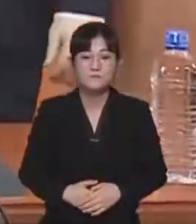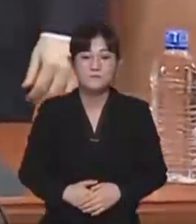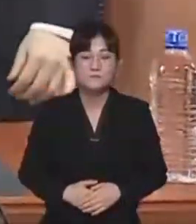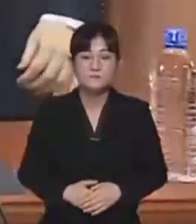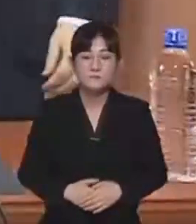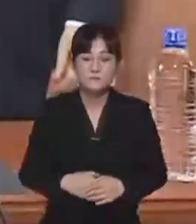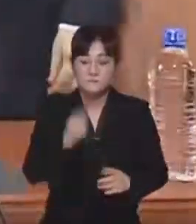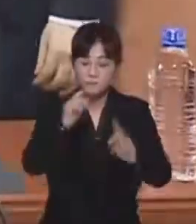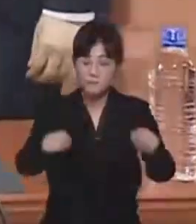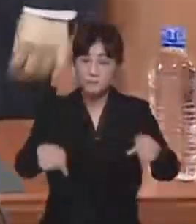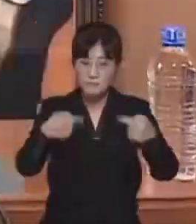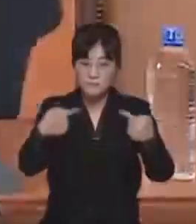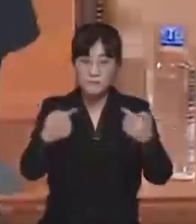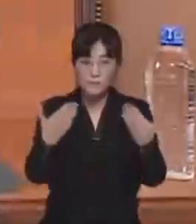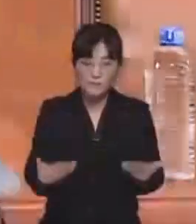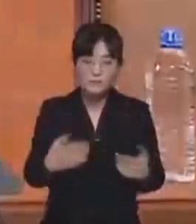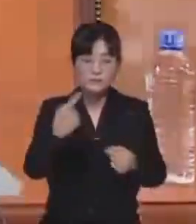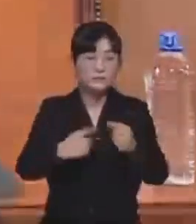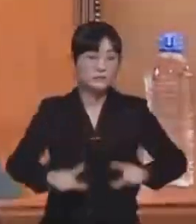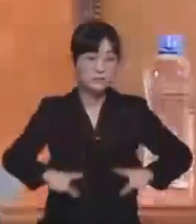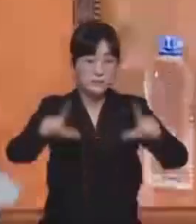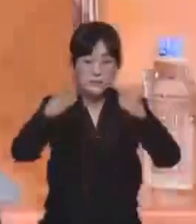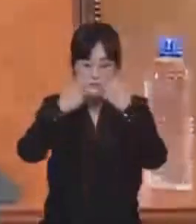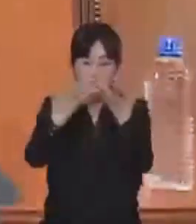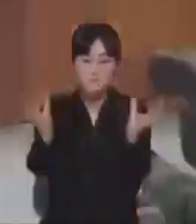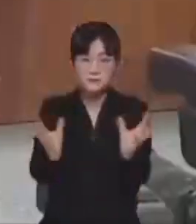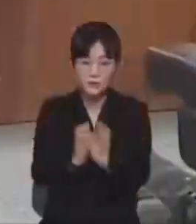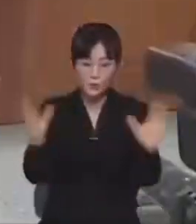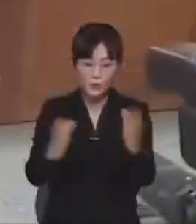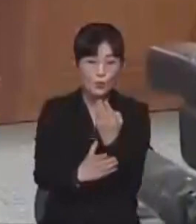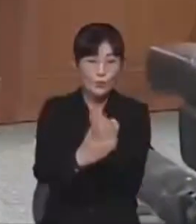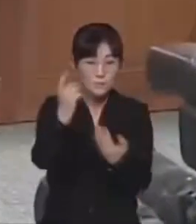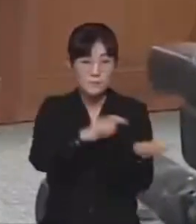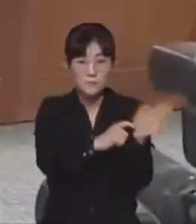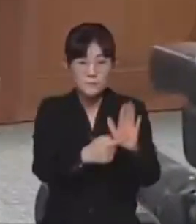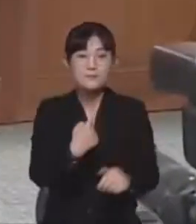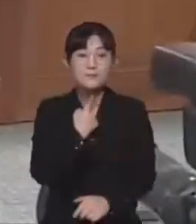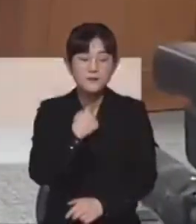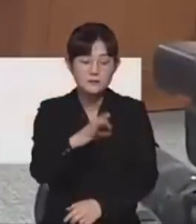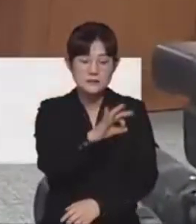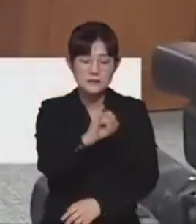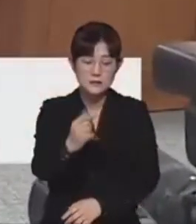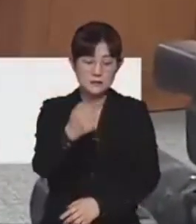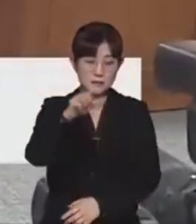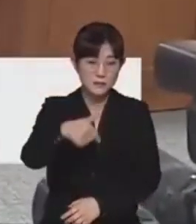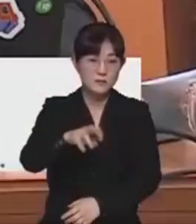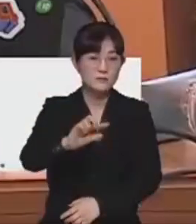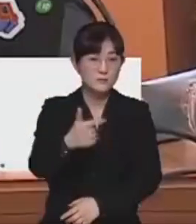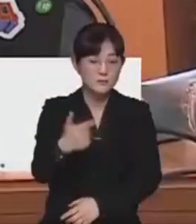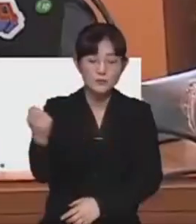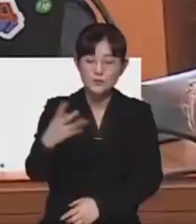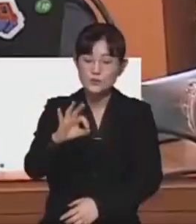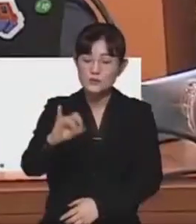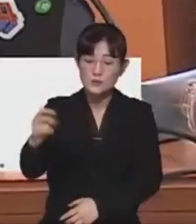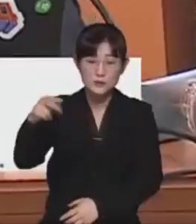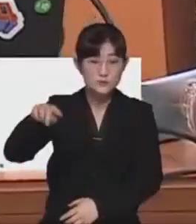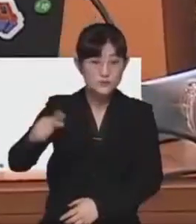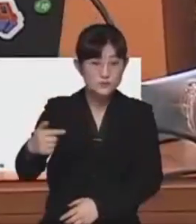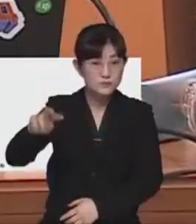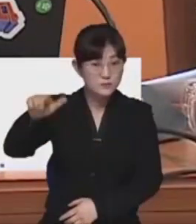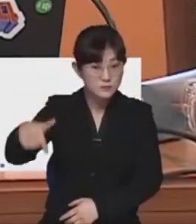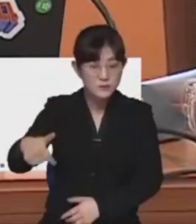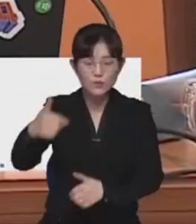설 연휴 첫날 제3지대 빅텐트로의 통합을 발표했던 새로운 미래 이낙연 대표와 개혁신당 이준석 대표가